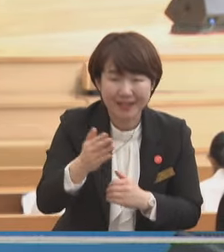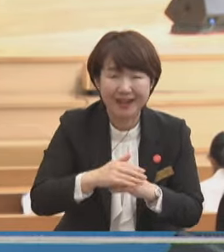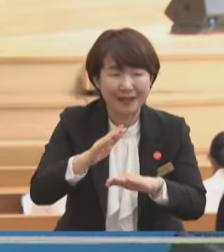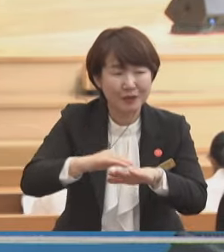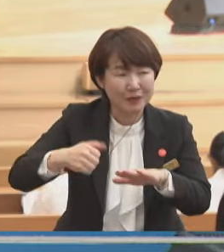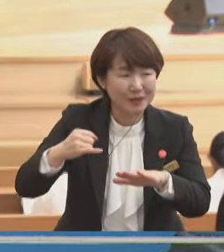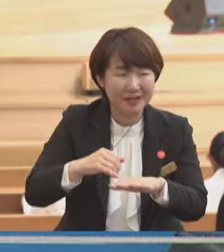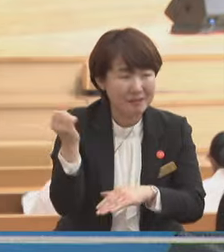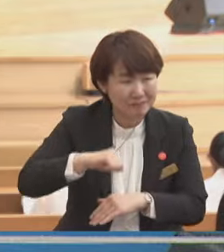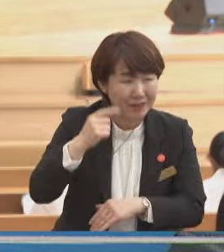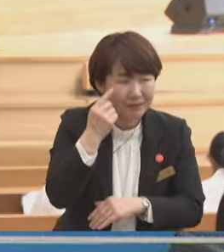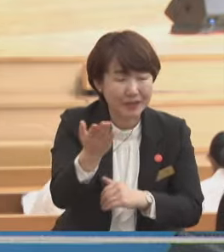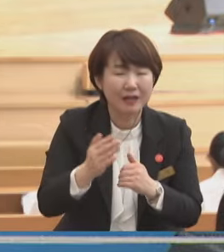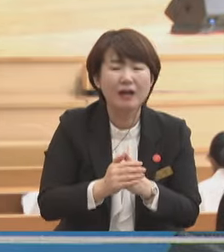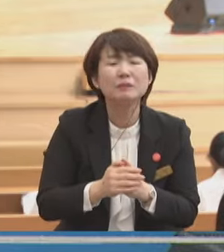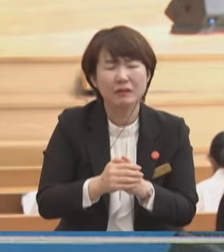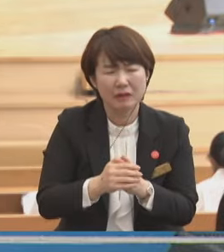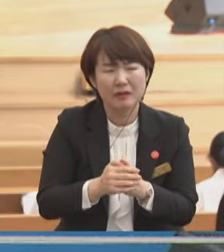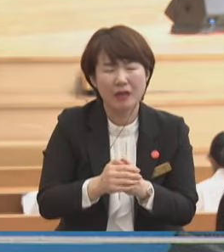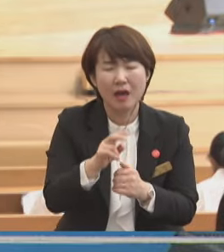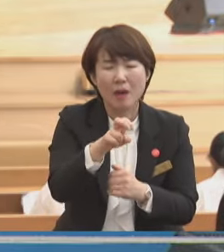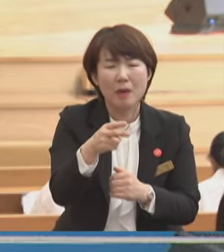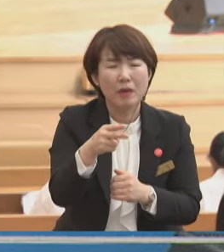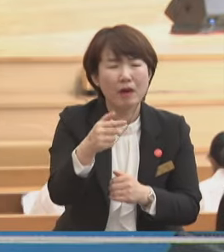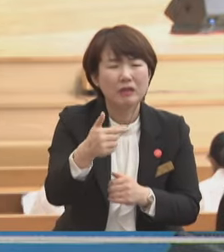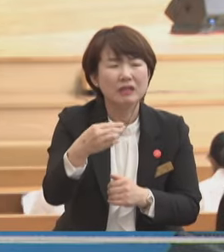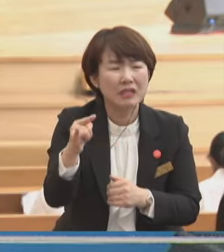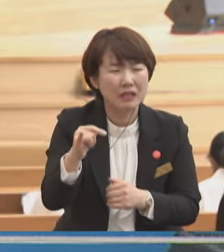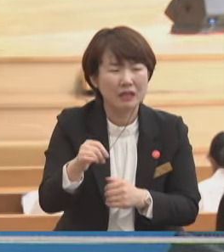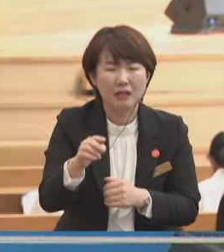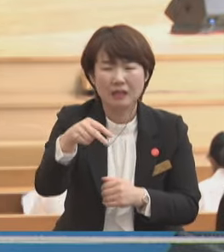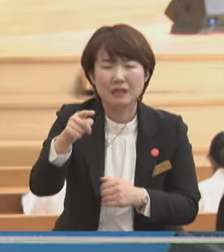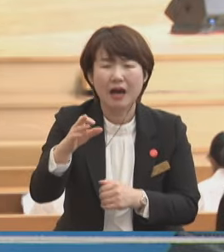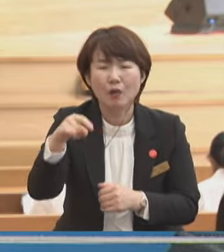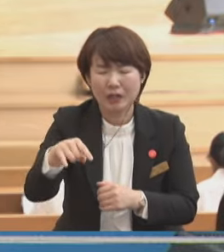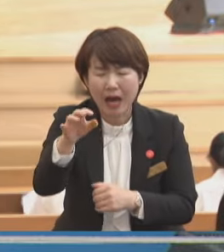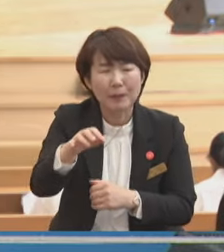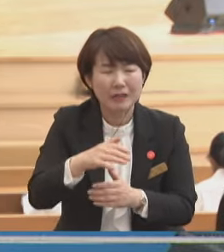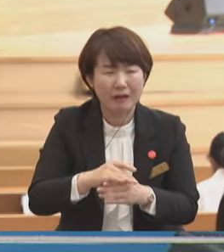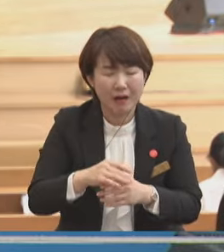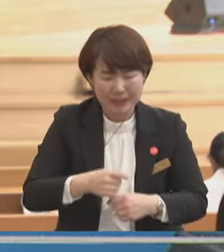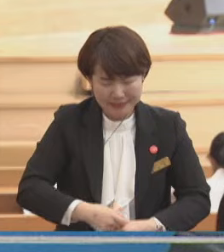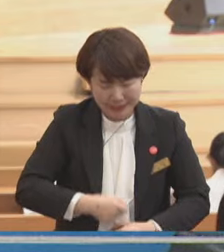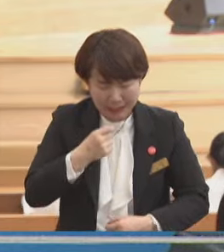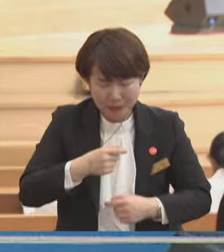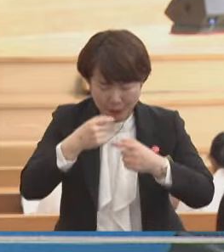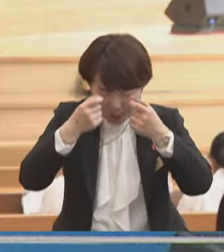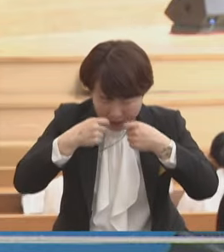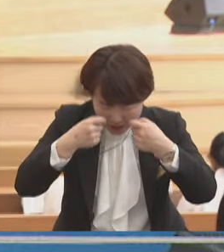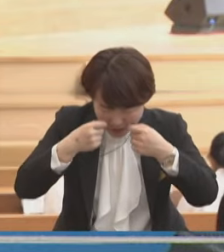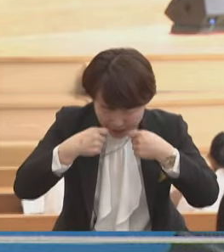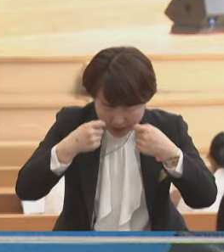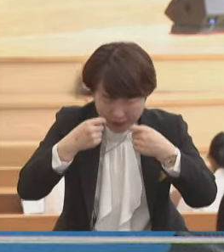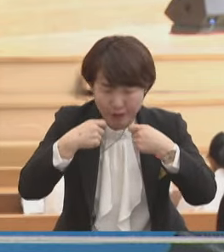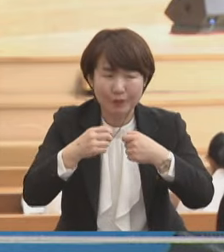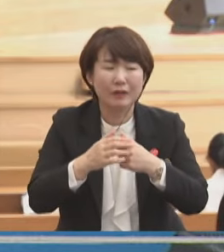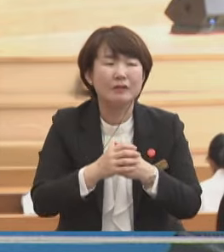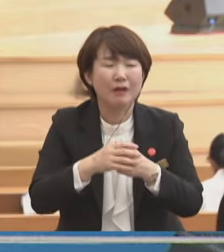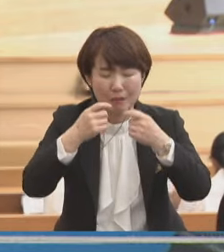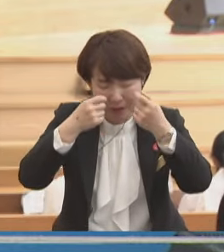어떻게해요 자식들 앞에서 진심을 얘기하고 할아버지 할머니가 어떻해요